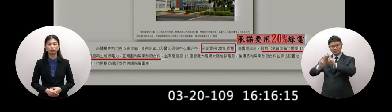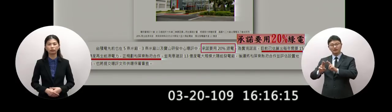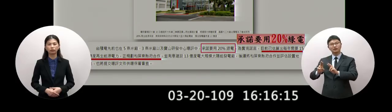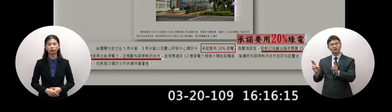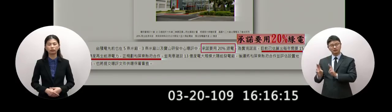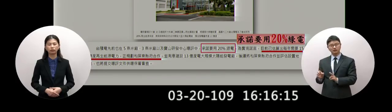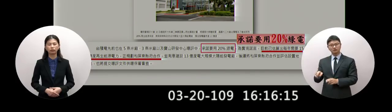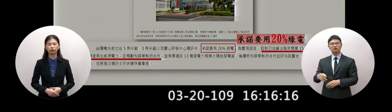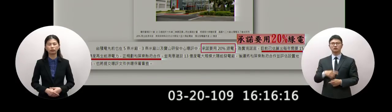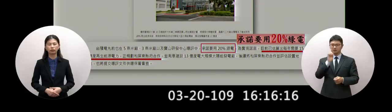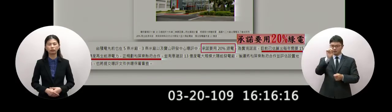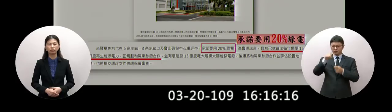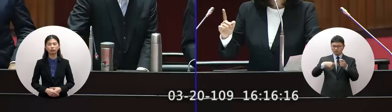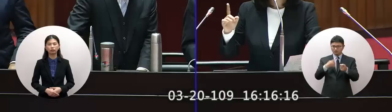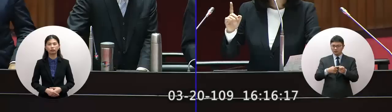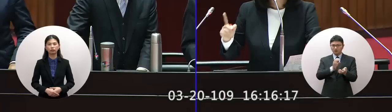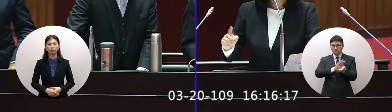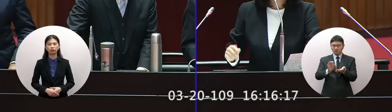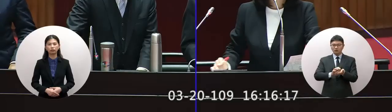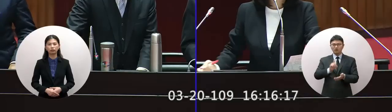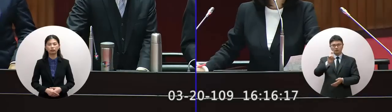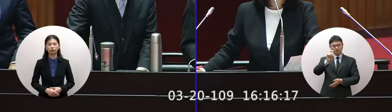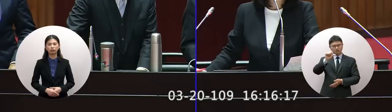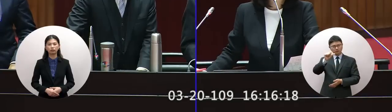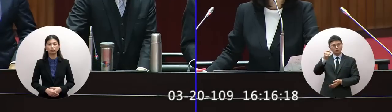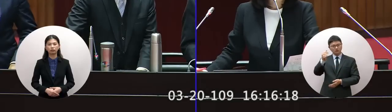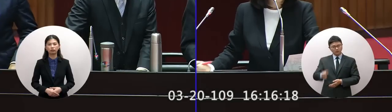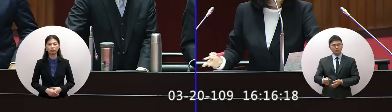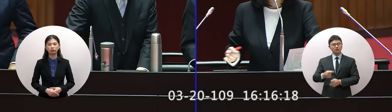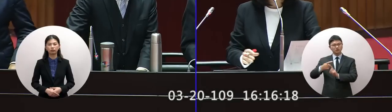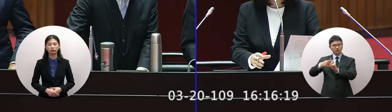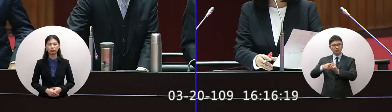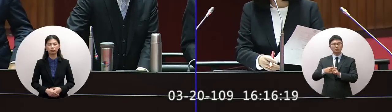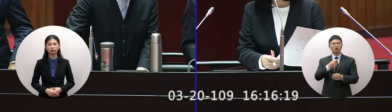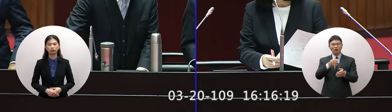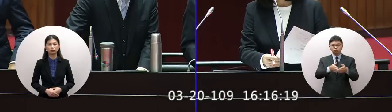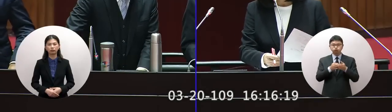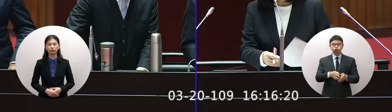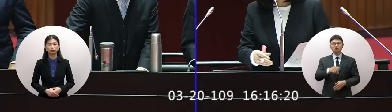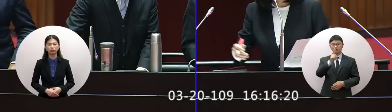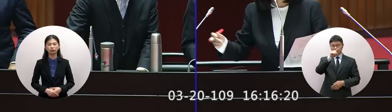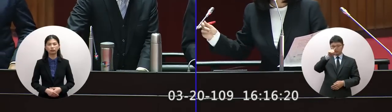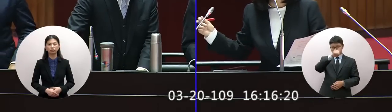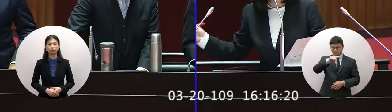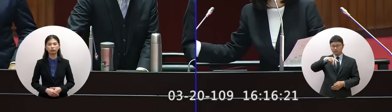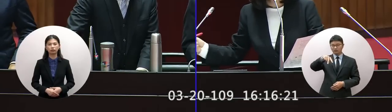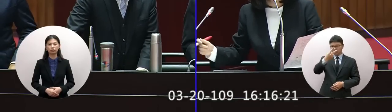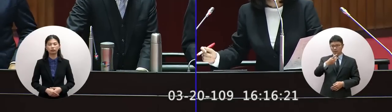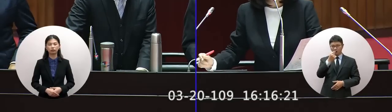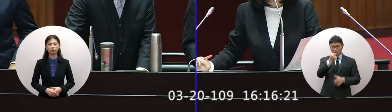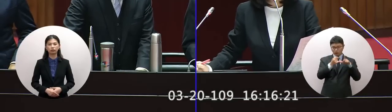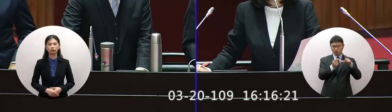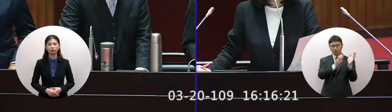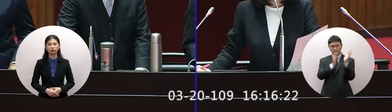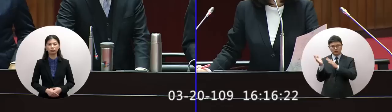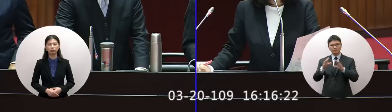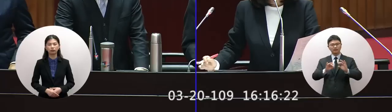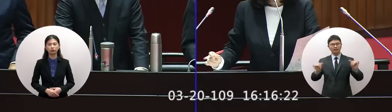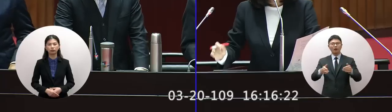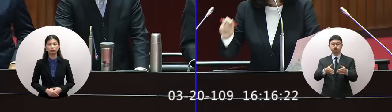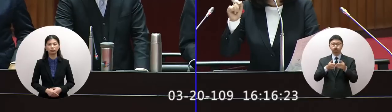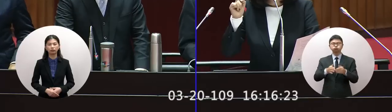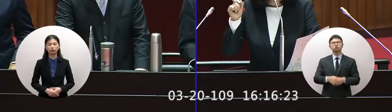年15亿度。就需要1200公顷的用地，而这1200公顷的用